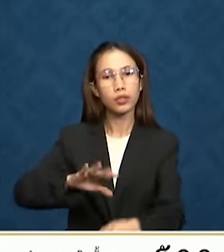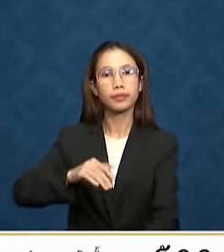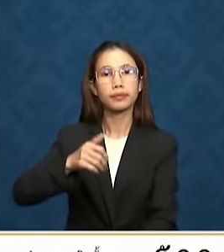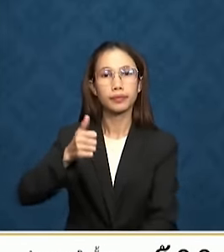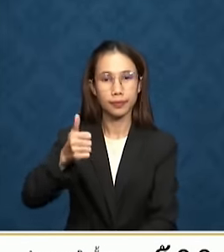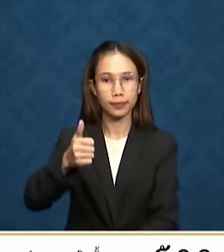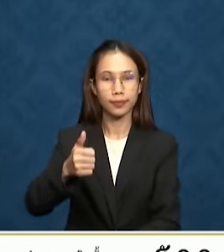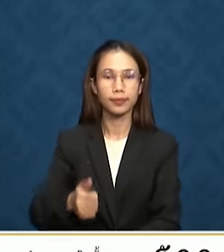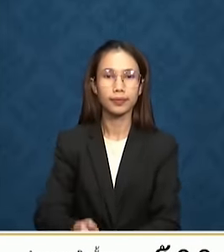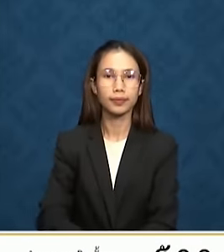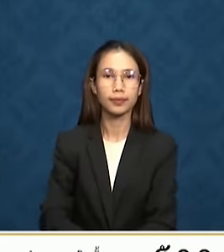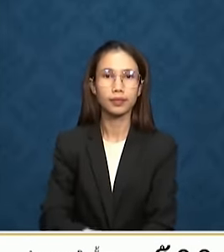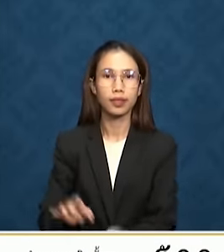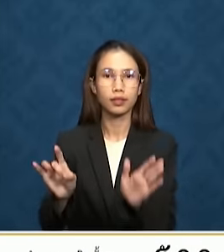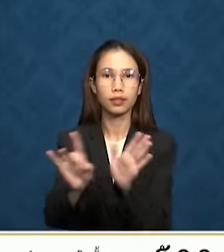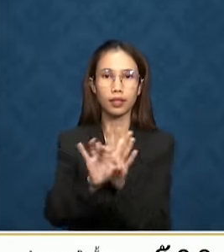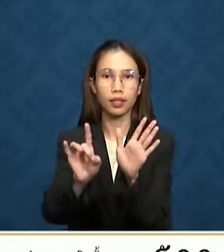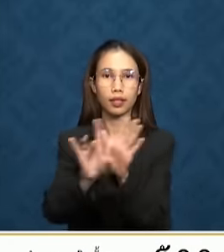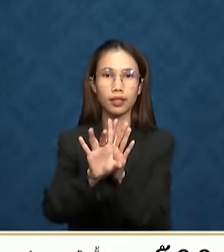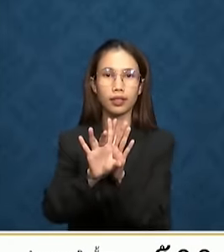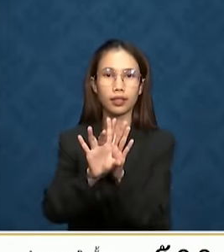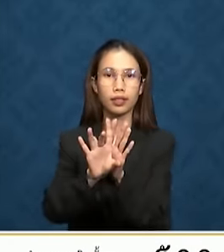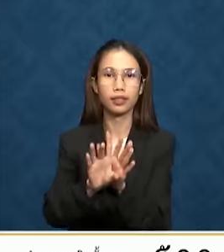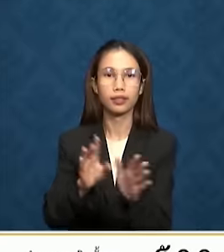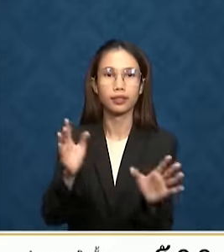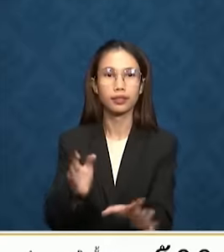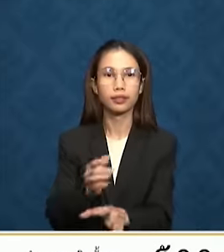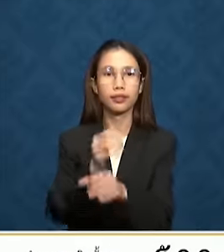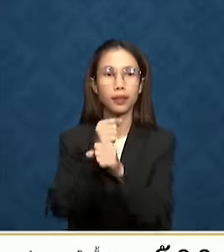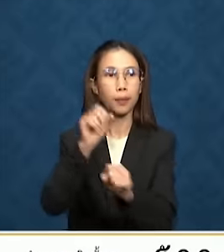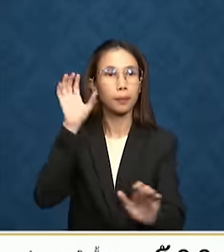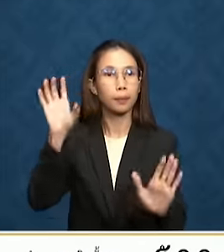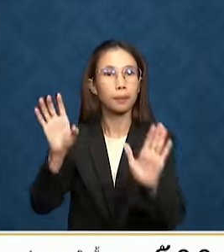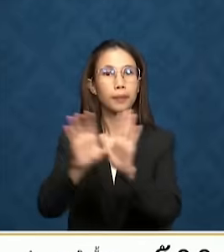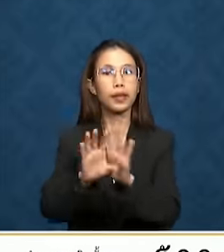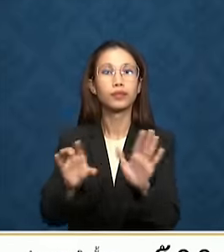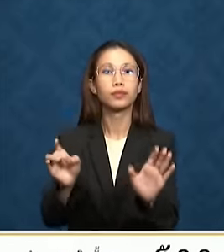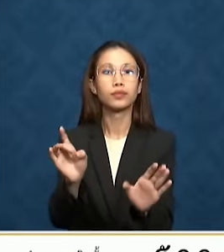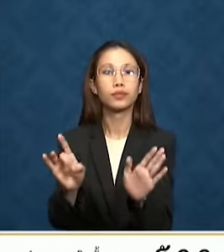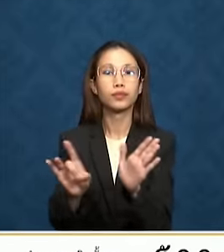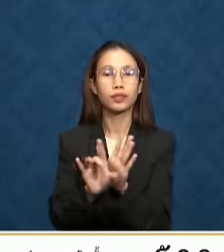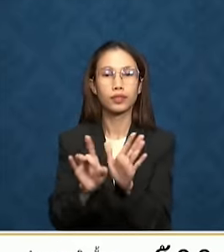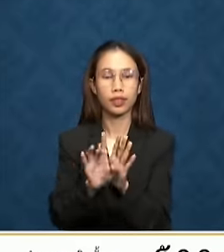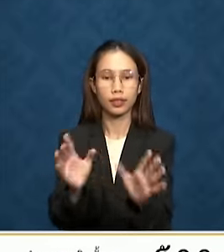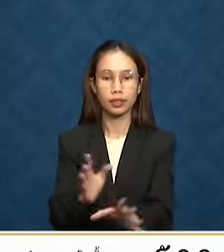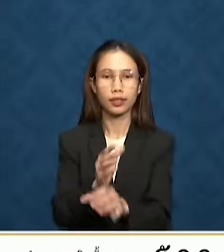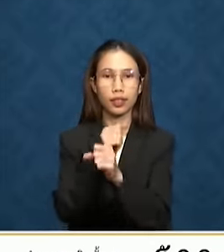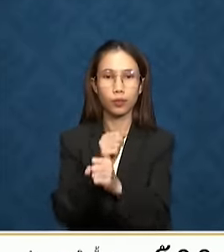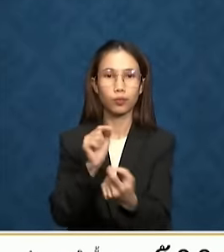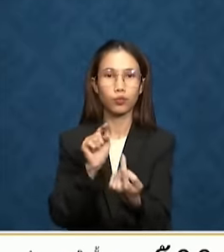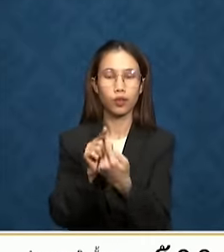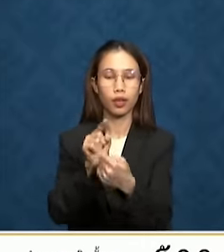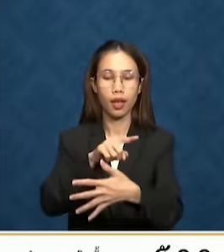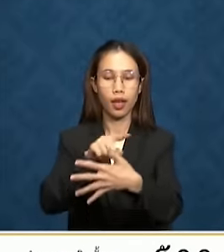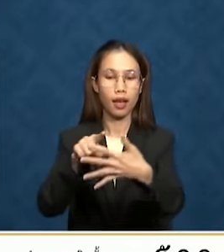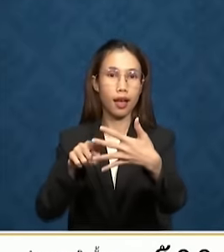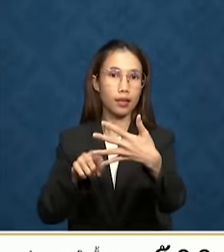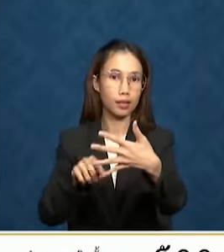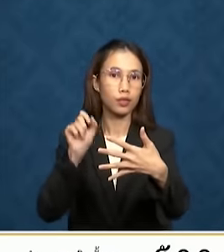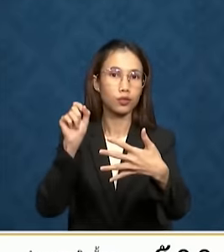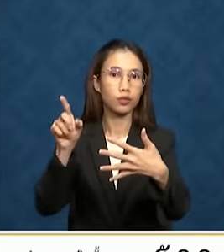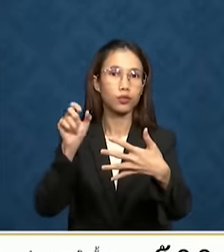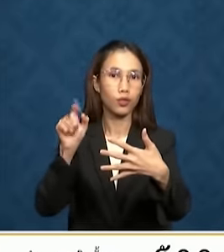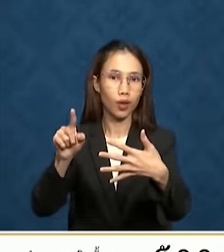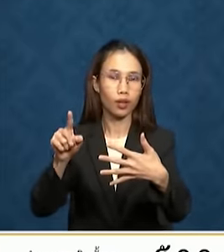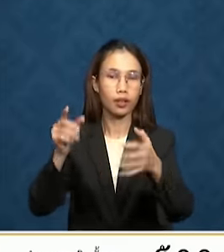เดียวกันสุดท้ายครับผมสรุปด้วยสไลด์นี้สไลด์เดียวว่า 5สิ่งเร่งด่วนที่รัฐบาล